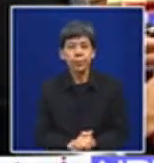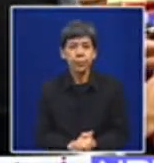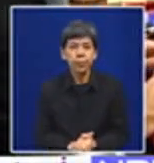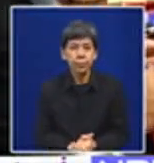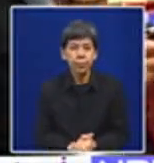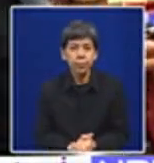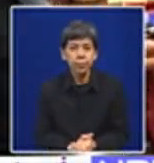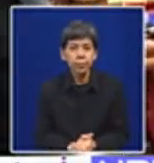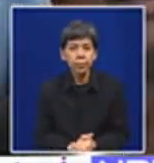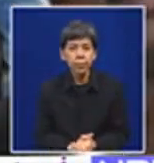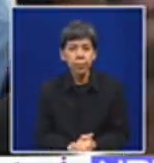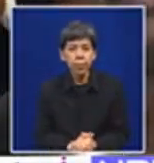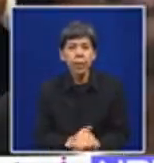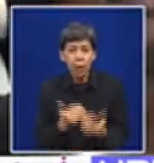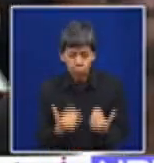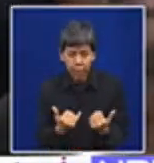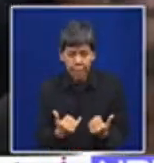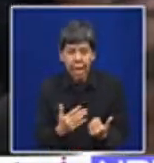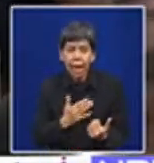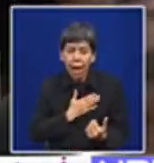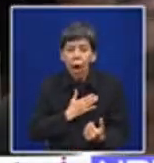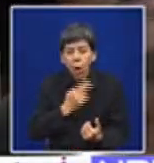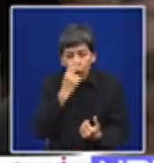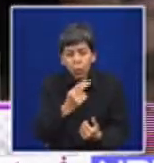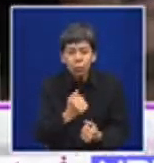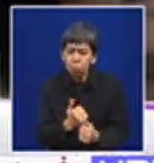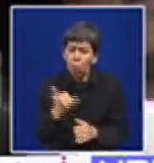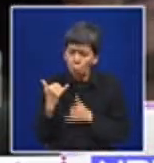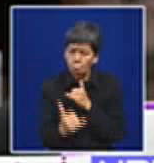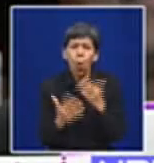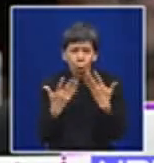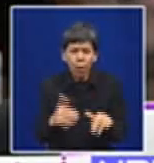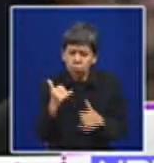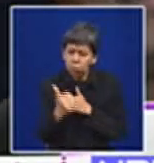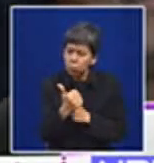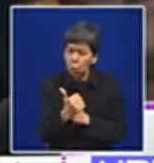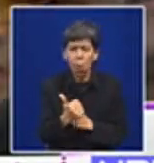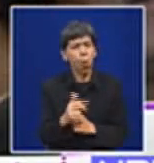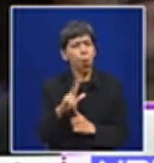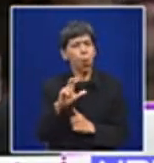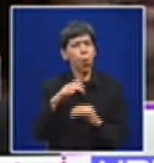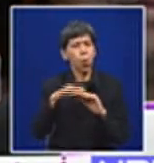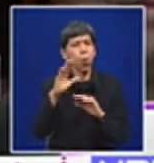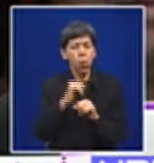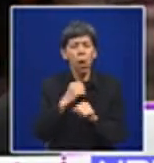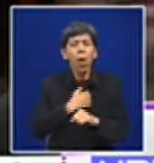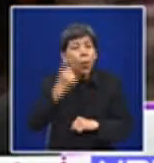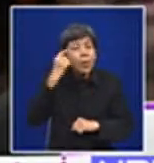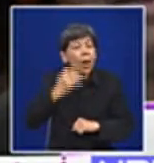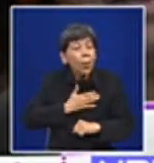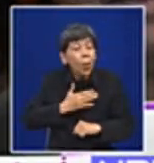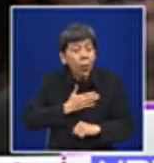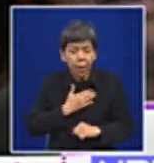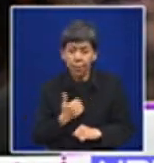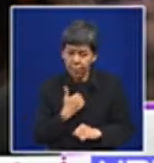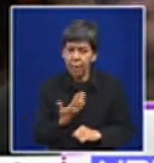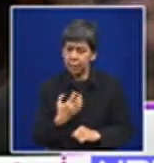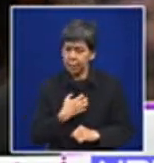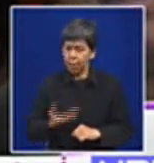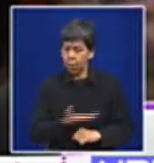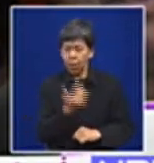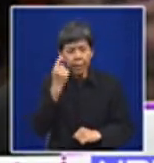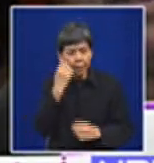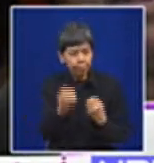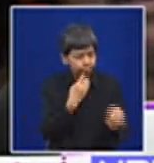ป ครับก็วันนี้ก็เท่าที่เห็นก็มากันเยอะฮะเกิน300คนผมก็หวังว่าจะได้รับความ